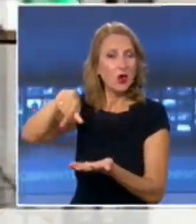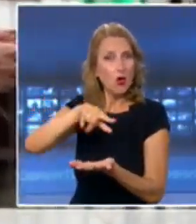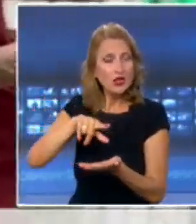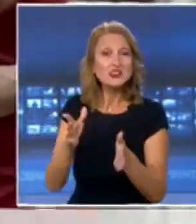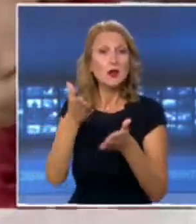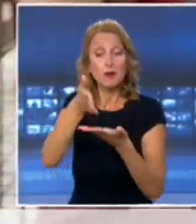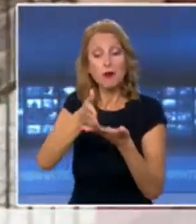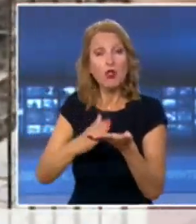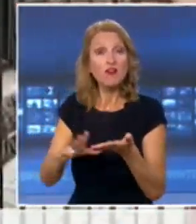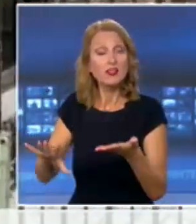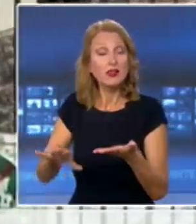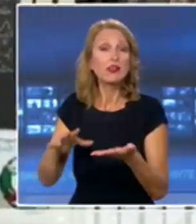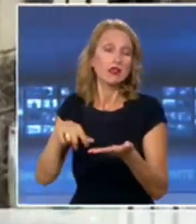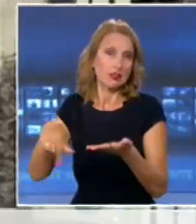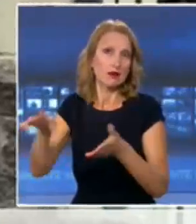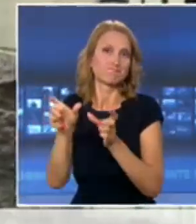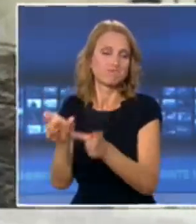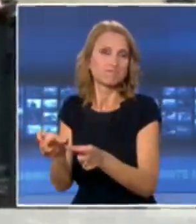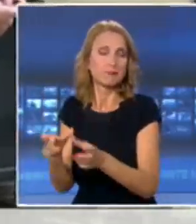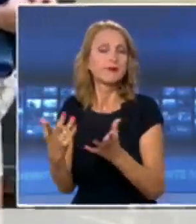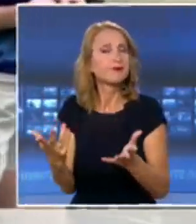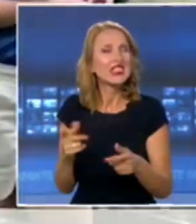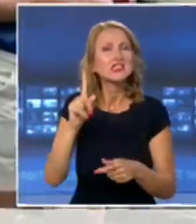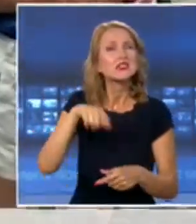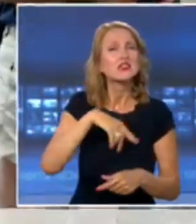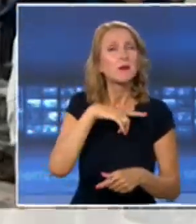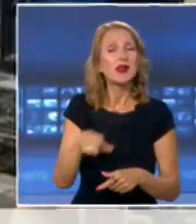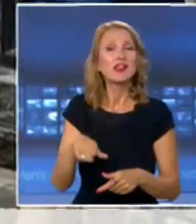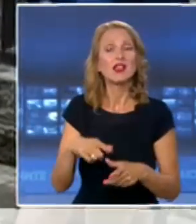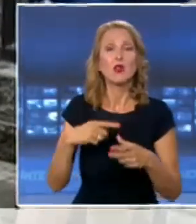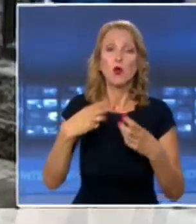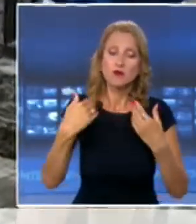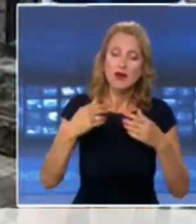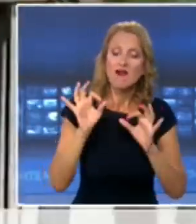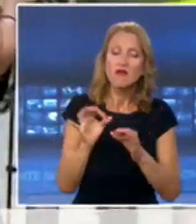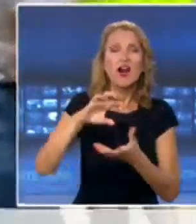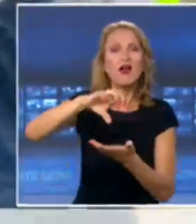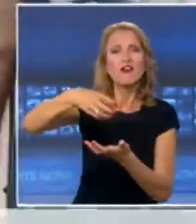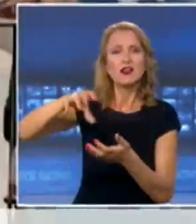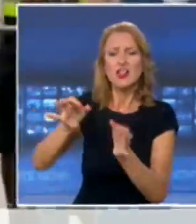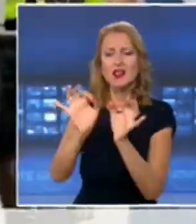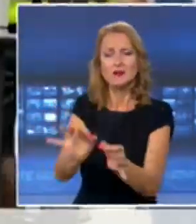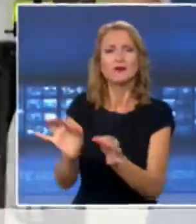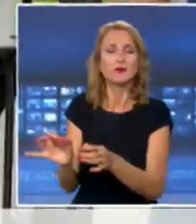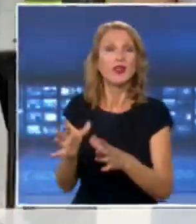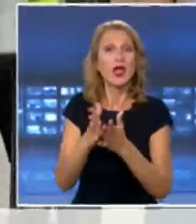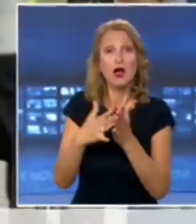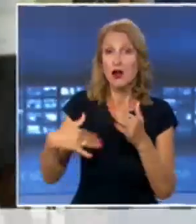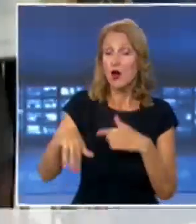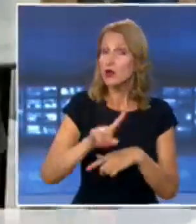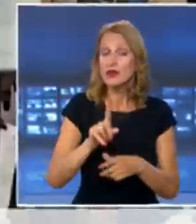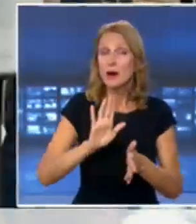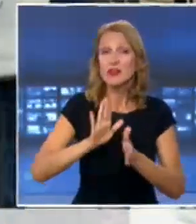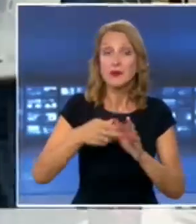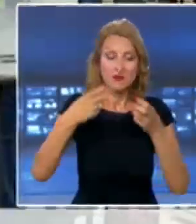към ограниченията от пролетта. Забранено е напускането на посочените от властите квартали. Гражданите нямат право да излизат от